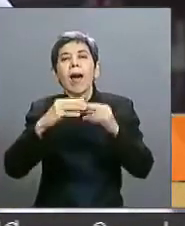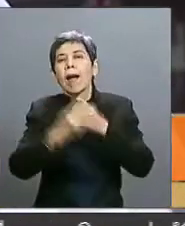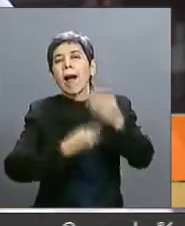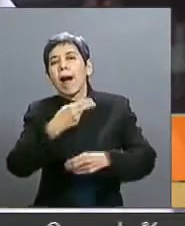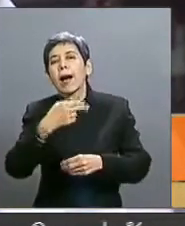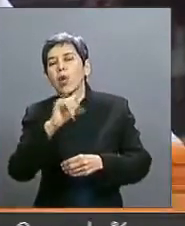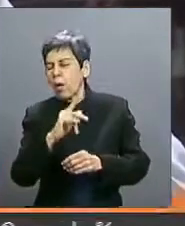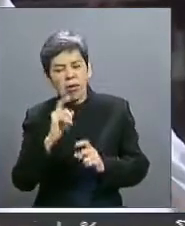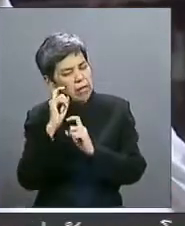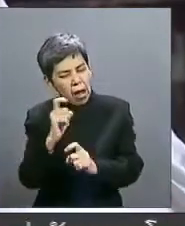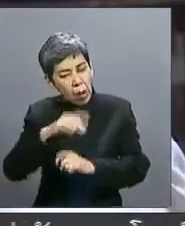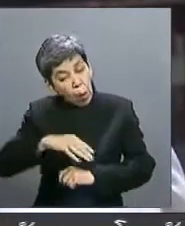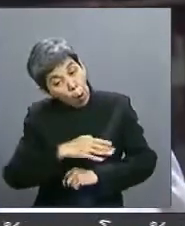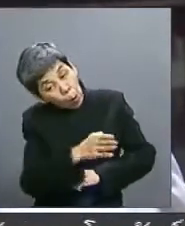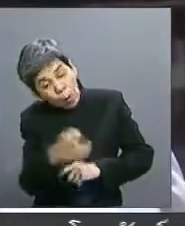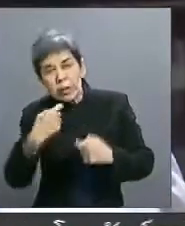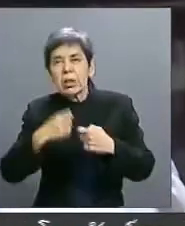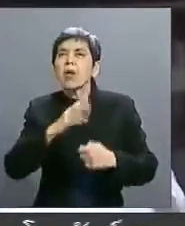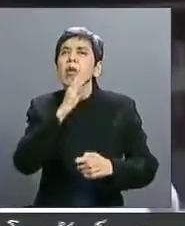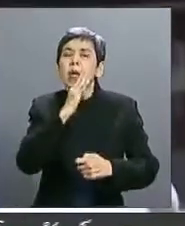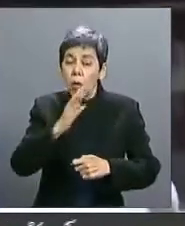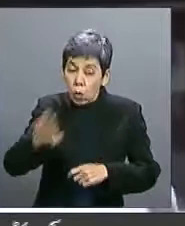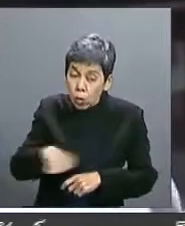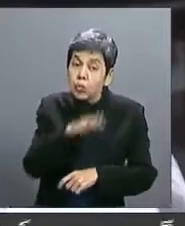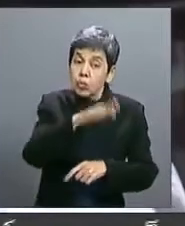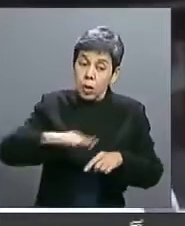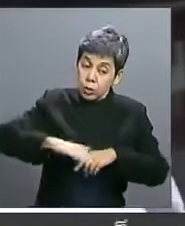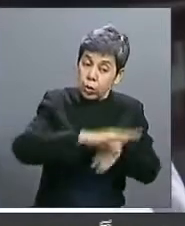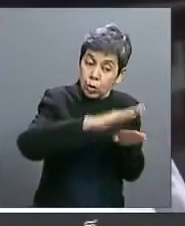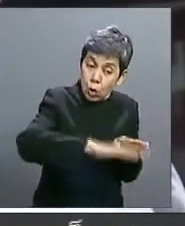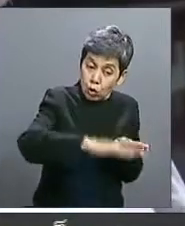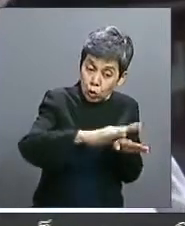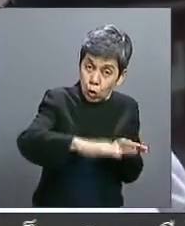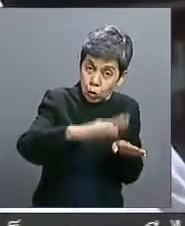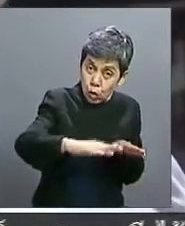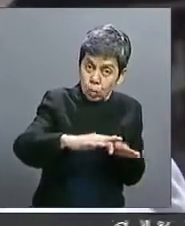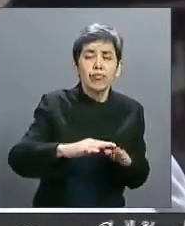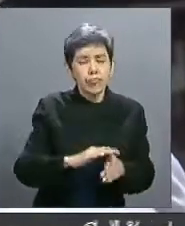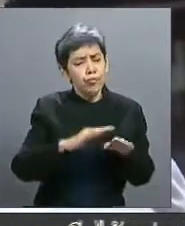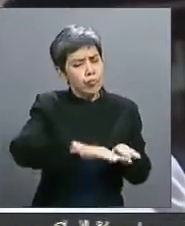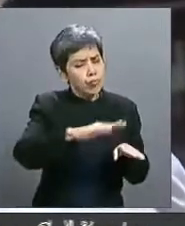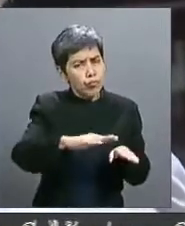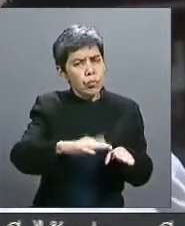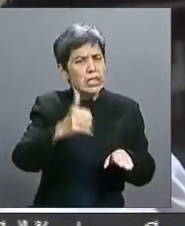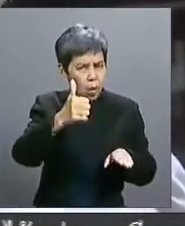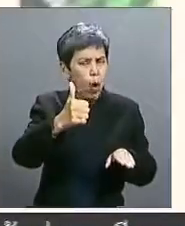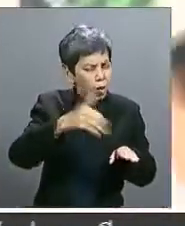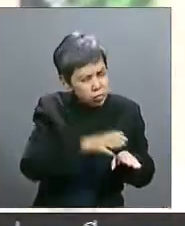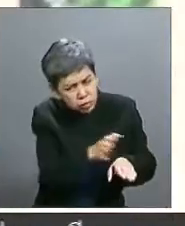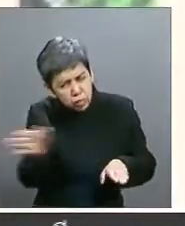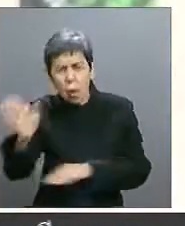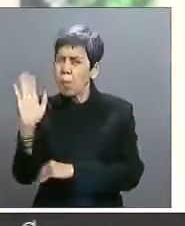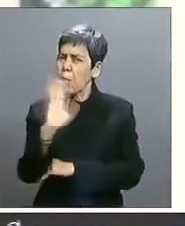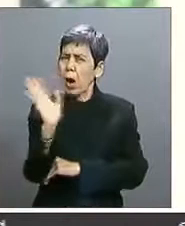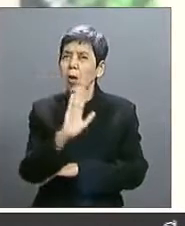อันตรายมากคือว่าถ้าเราเอารถไปจอดที่ลานจอดเลยมันก็ความปลอดภัยมากกว่า ถ้